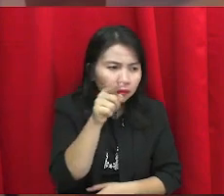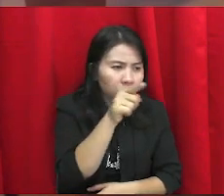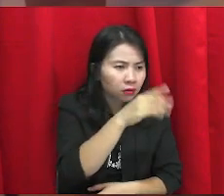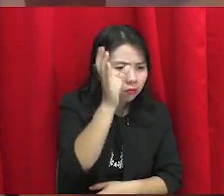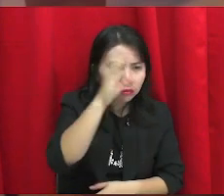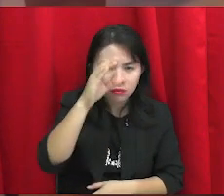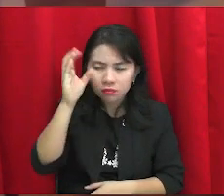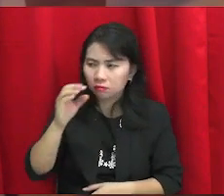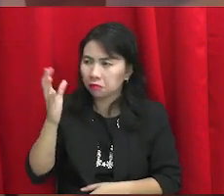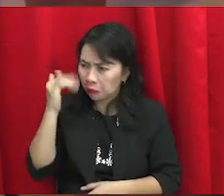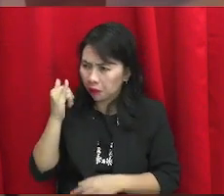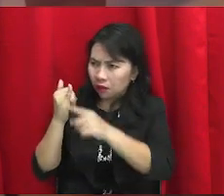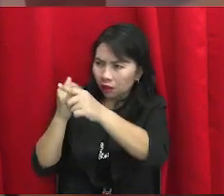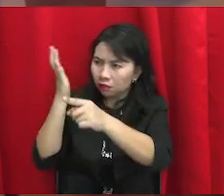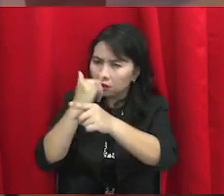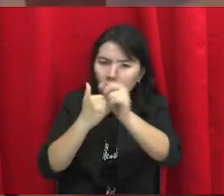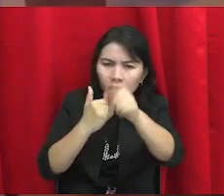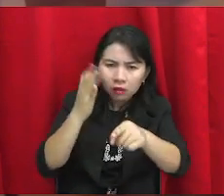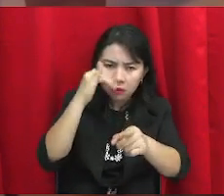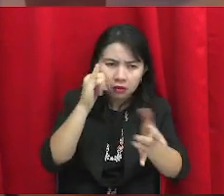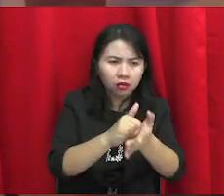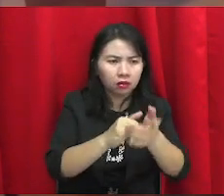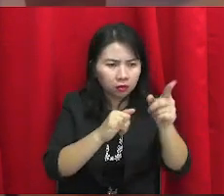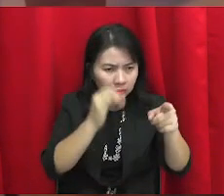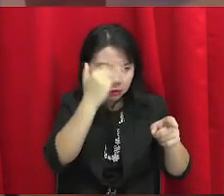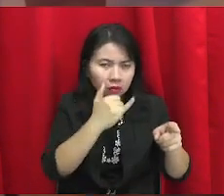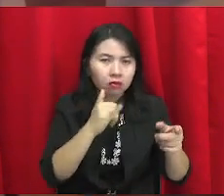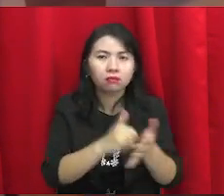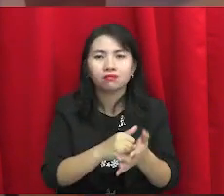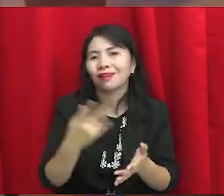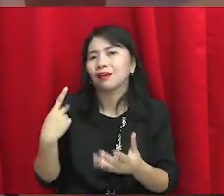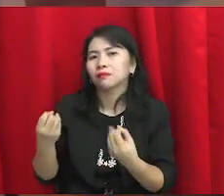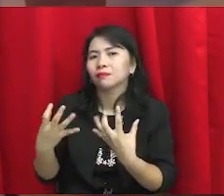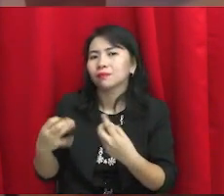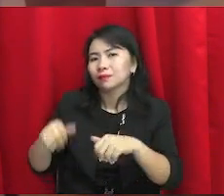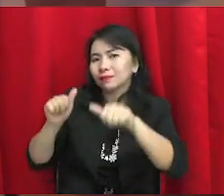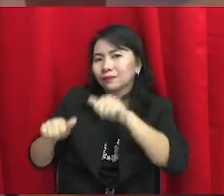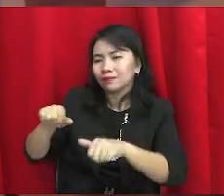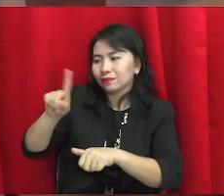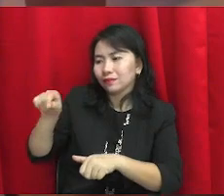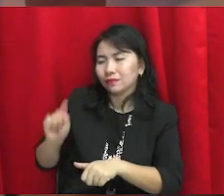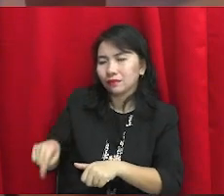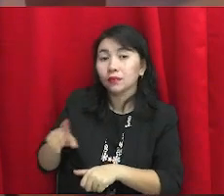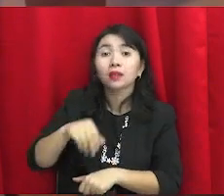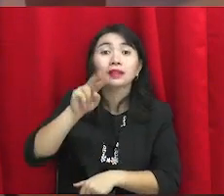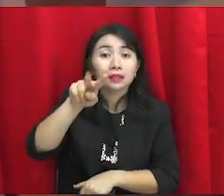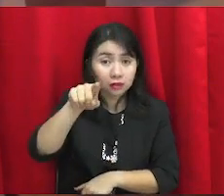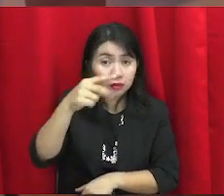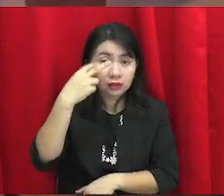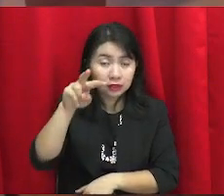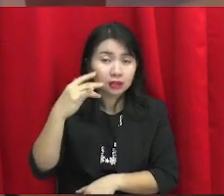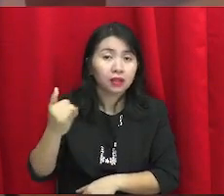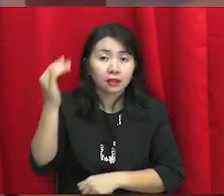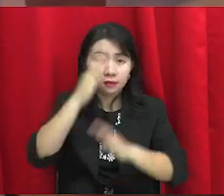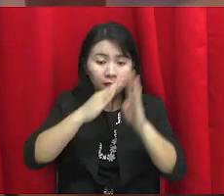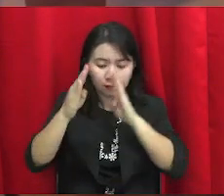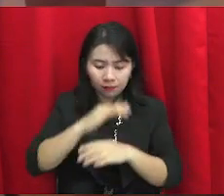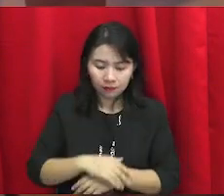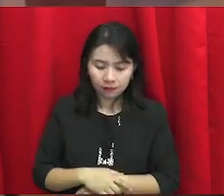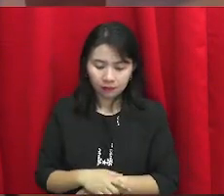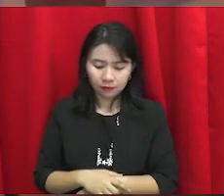That's right. See? Totoo po. Amen. Totoo yan. So, nakikita niyo ang problema. Hi, good afternoon.